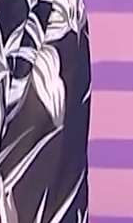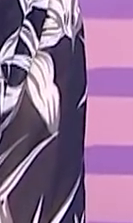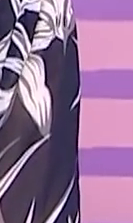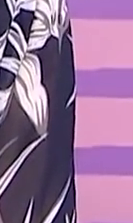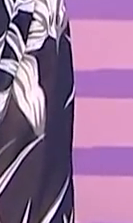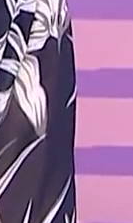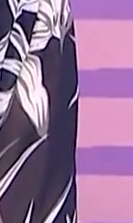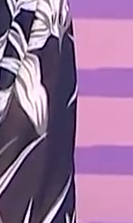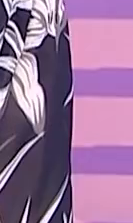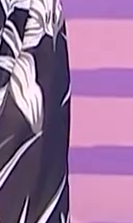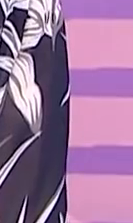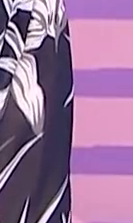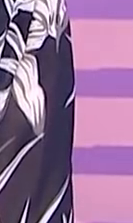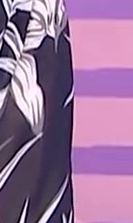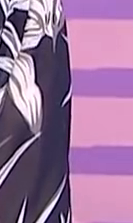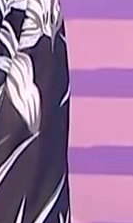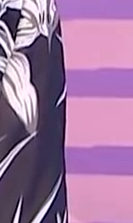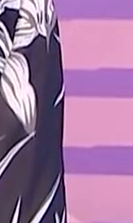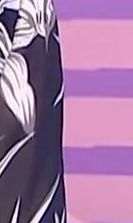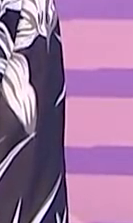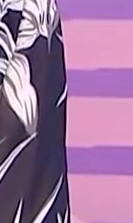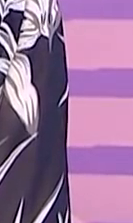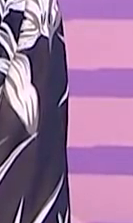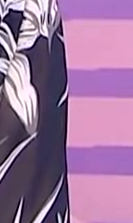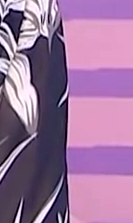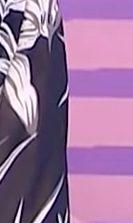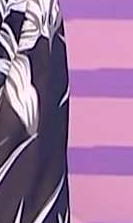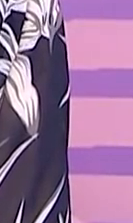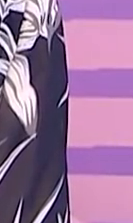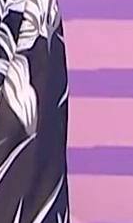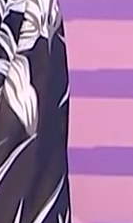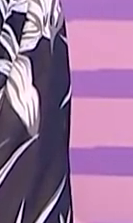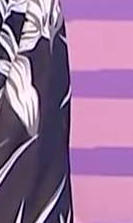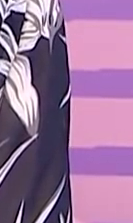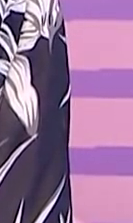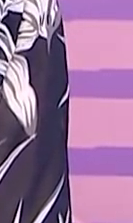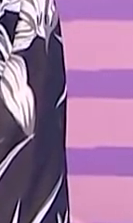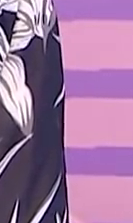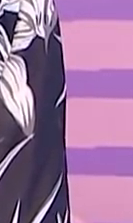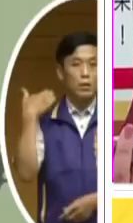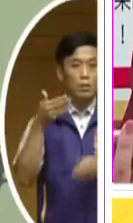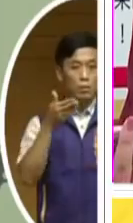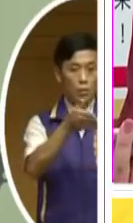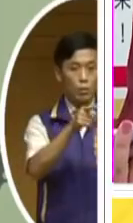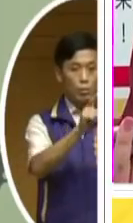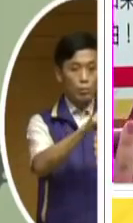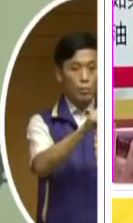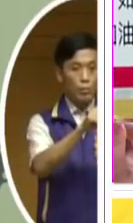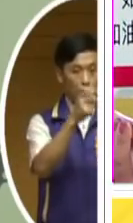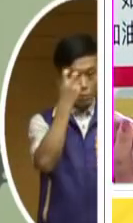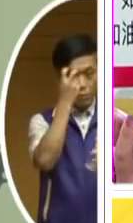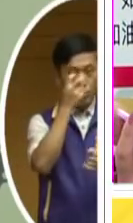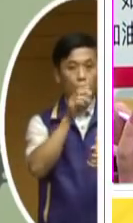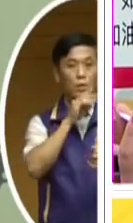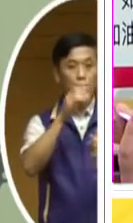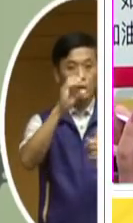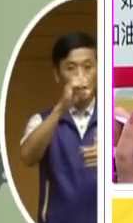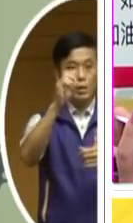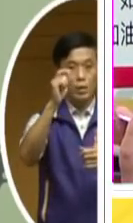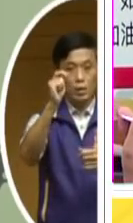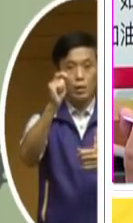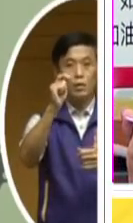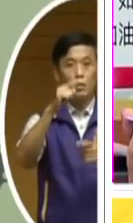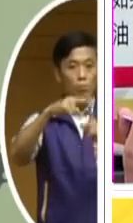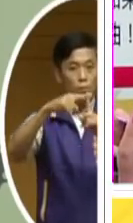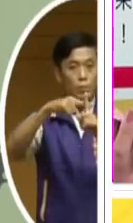上面的网军哦，真的是非常的猖獗。不知道是不是因为 work from home 的关系，所以呢，就在家一起来，然后就开始上网，开始制一些梗